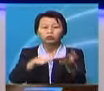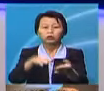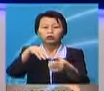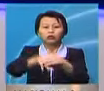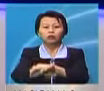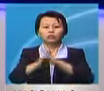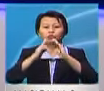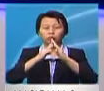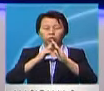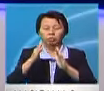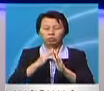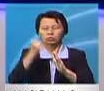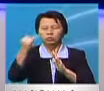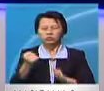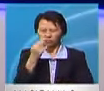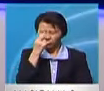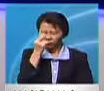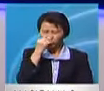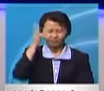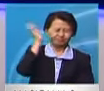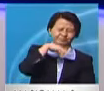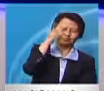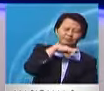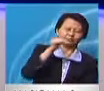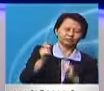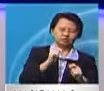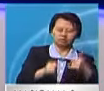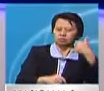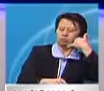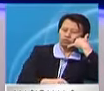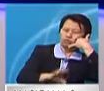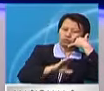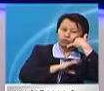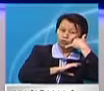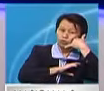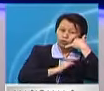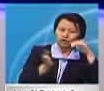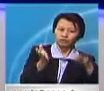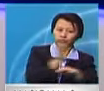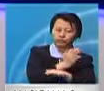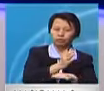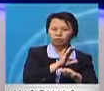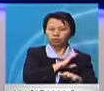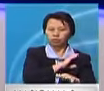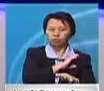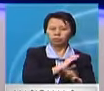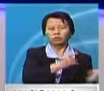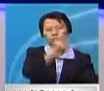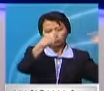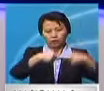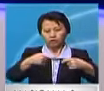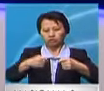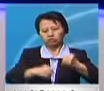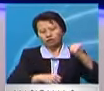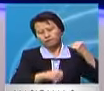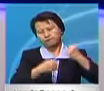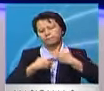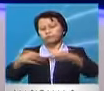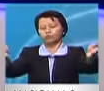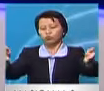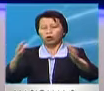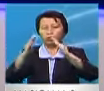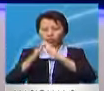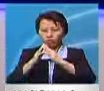dunia. Jiran yang pelik dengan bau berkenaan bertindak menghubungi pihak polis sebelum pihak berkuasa itu bertindak membuka rumah